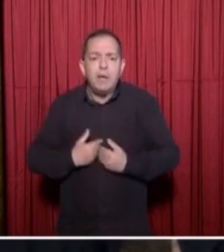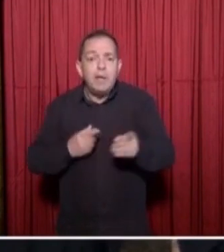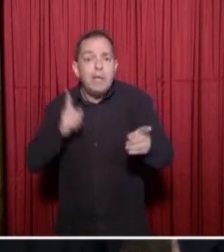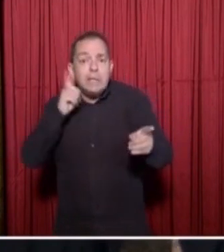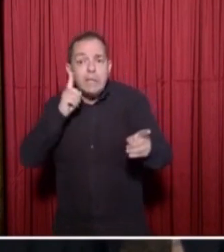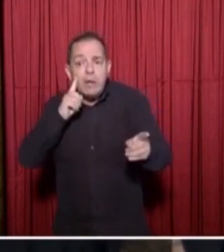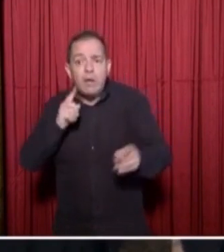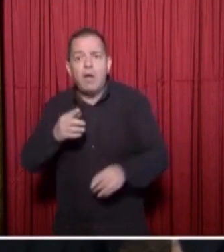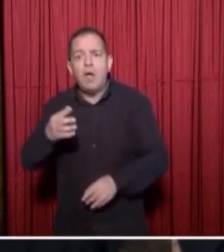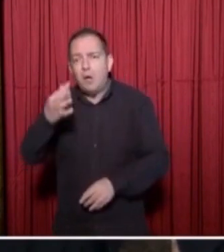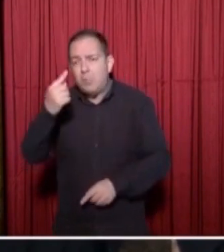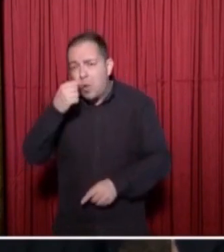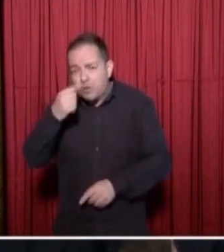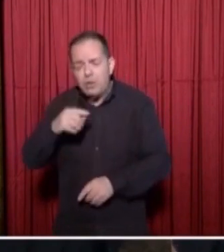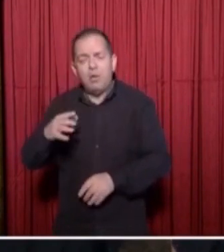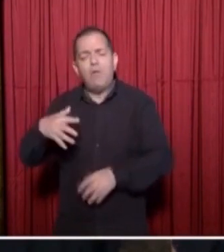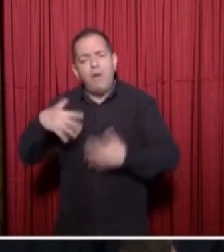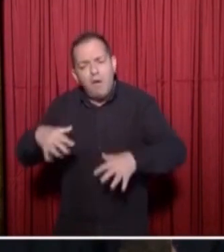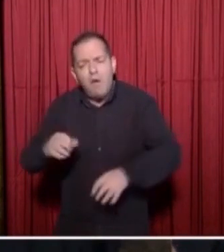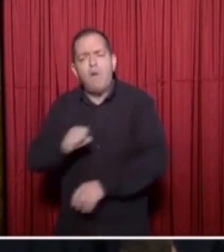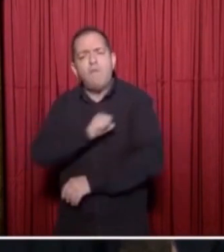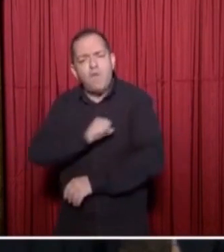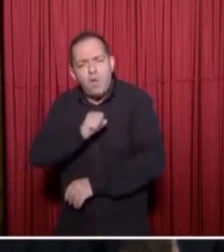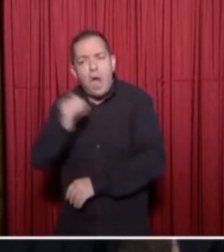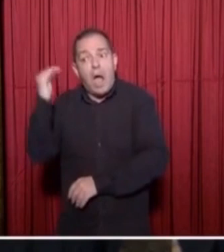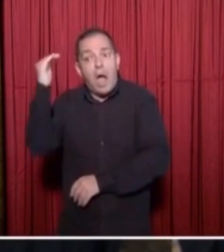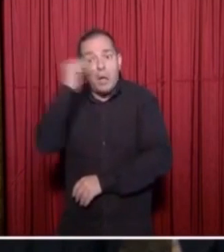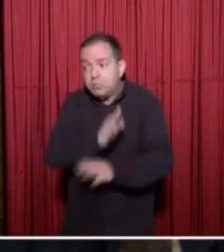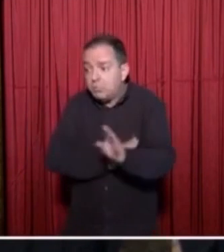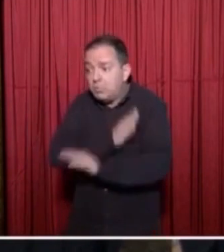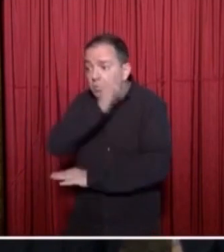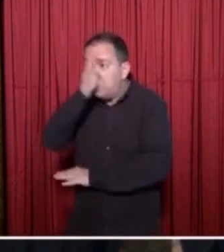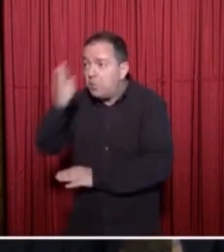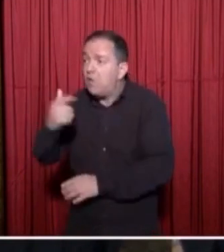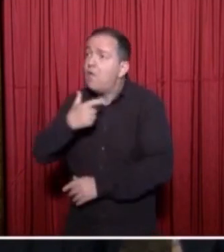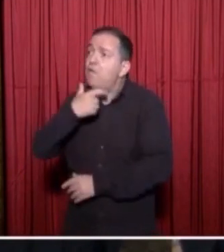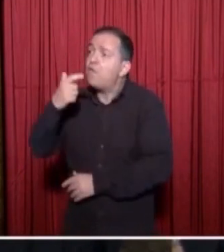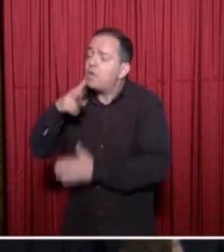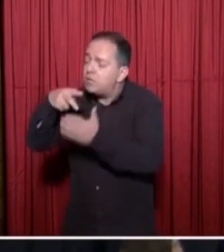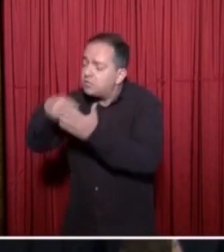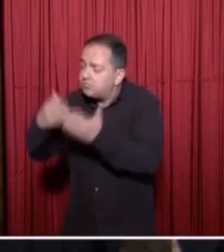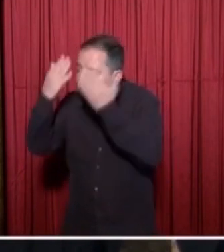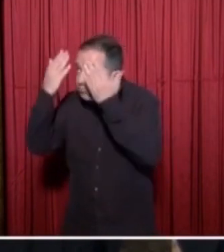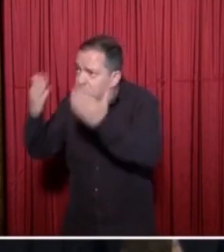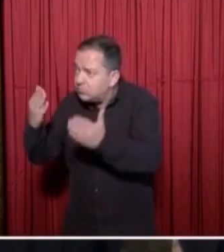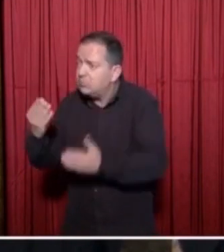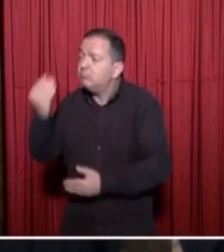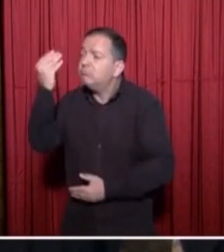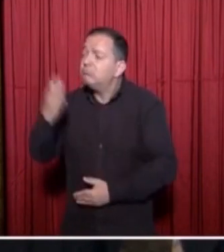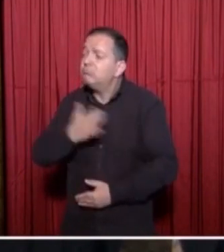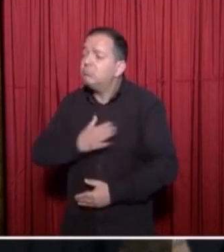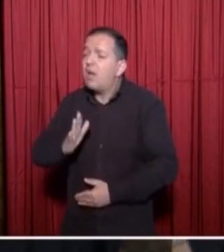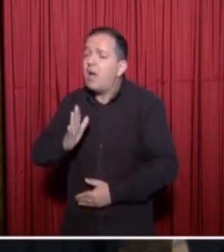δε γινή και πτωηθήσα και σπουδάσα σα ταχύ, ήρθε βόσα προς το λυτρωτήν, φιλάνθρωπε